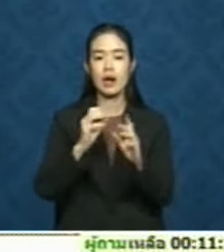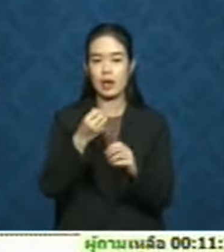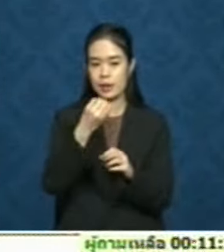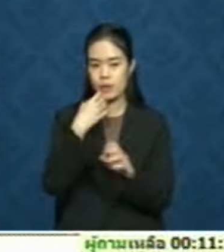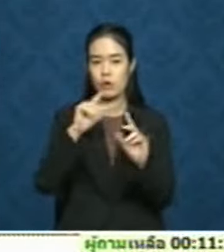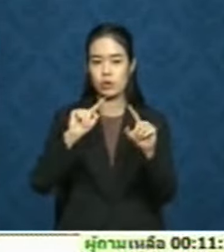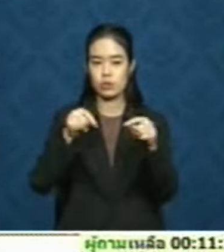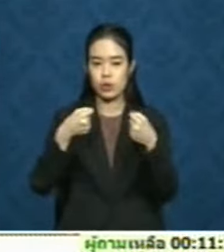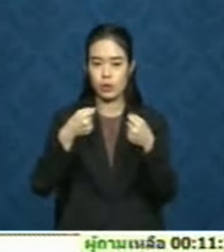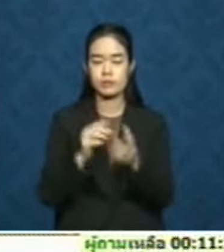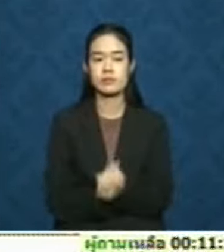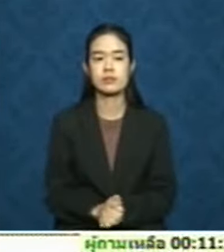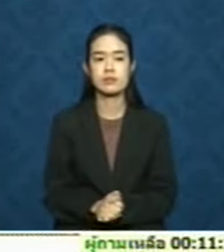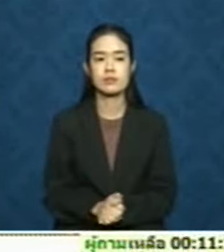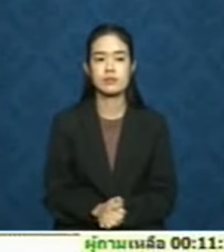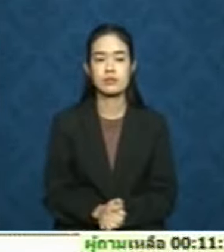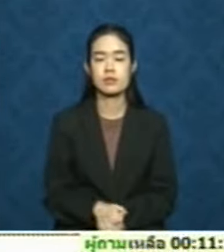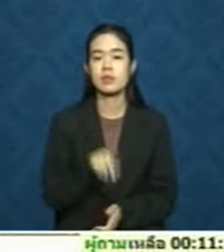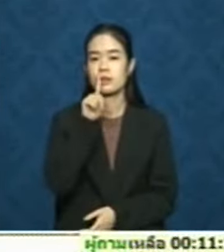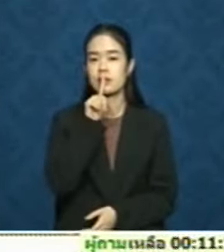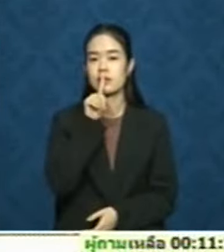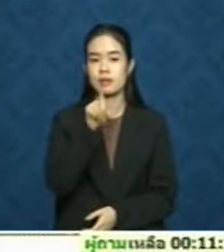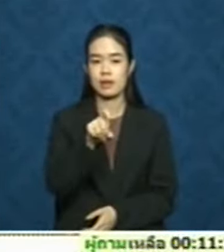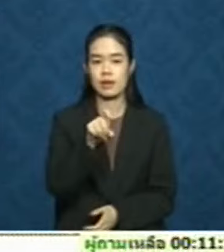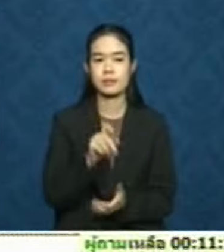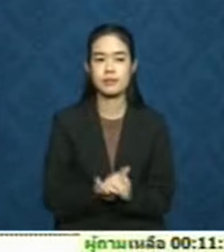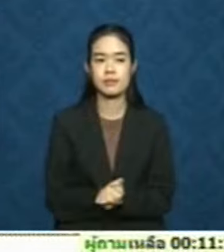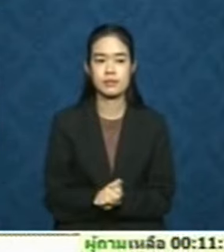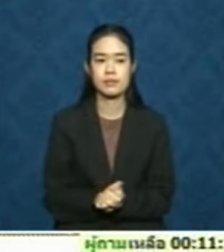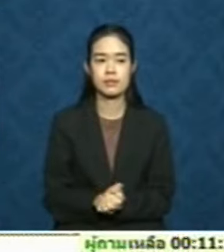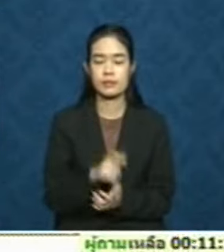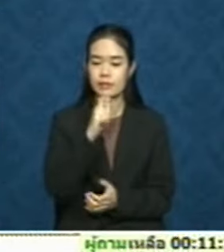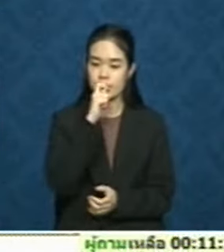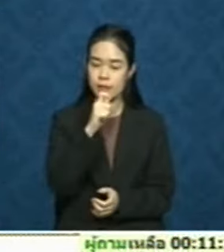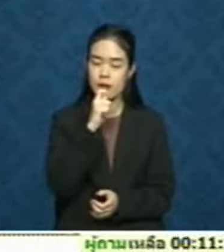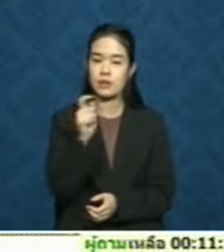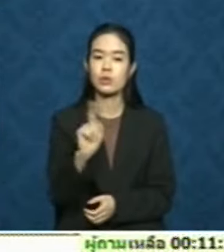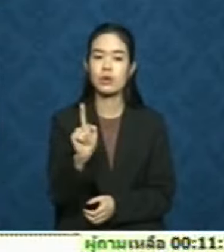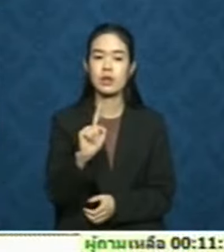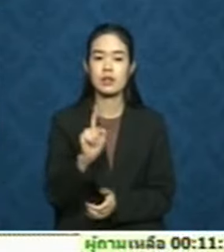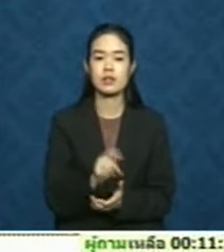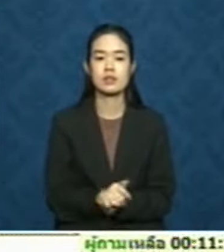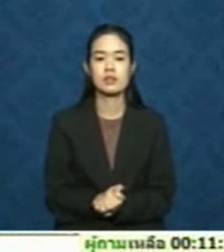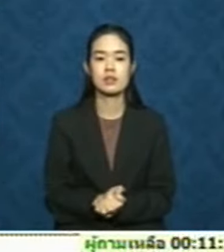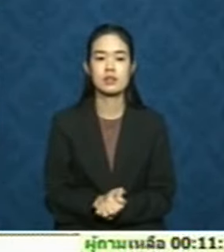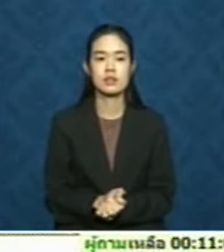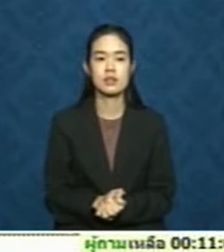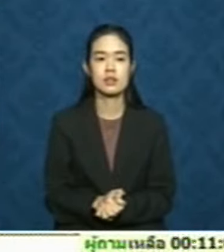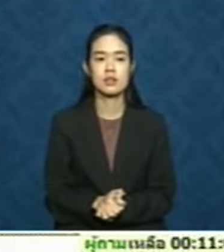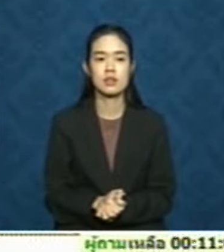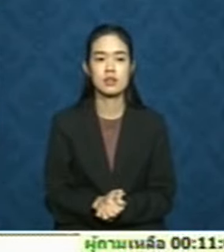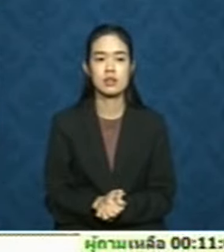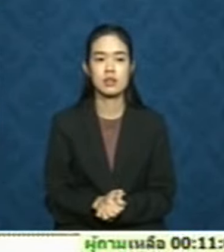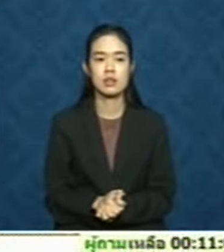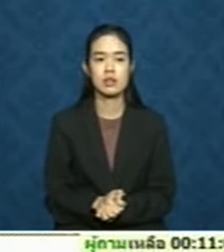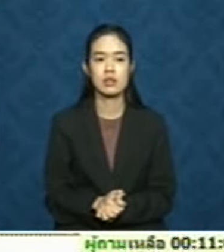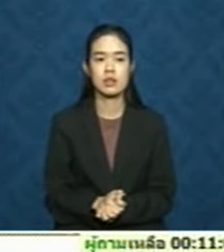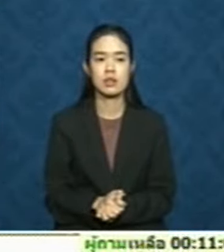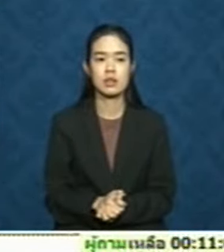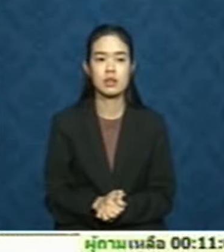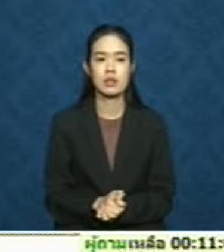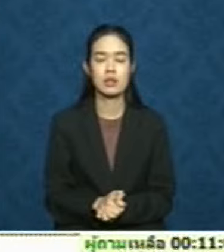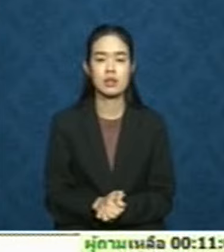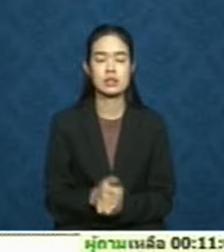นคำถามที่เกิดขึ้นอันเกิดจากคำสัมภาษณ์ก็เกิดจากการที่ท่านได้มีคำสั่งงด